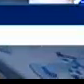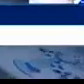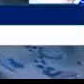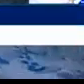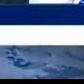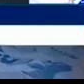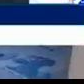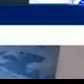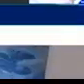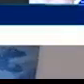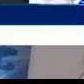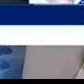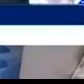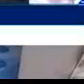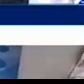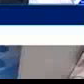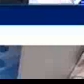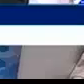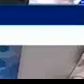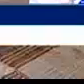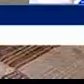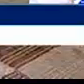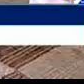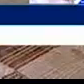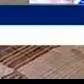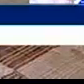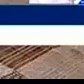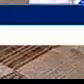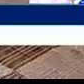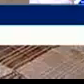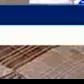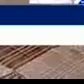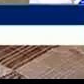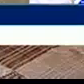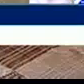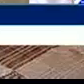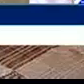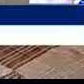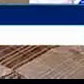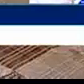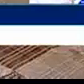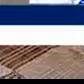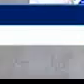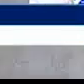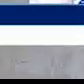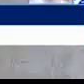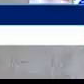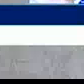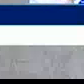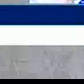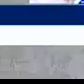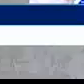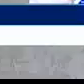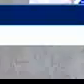ajutorul primit de la oameni cu suflet mare au reușit acum câțiva ani să facă o reparație curentă. Lipsa unui sistem de ventilație în clădire însă le-a umplut din nou casa